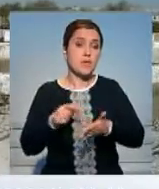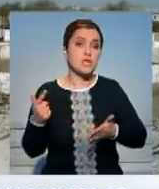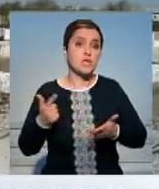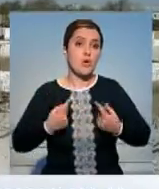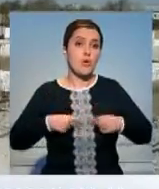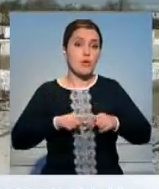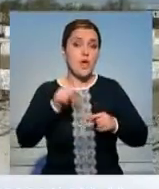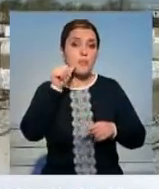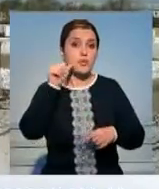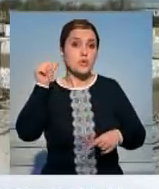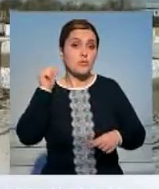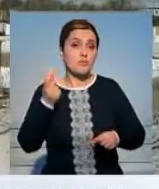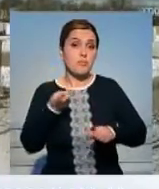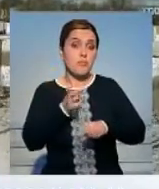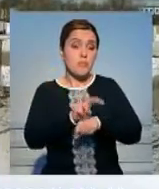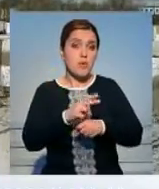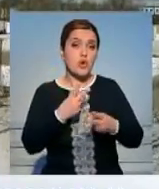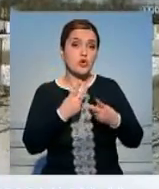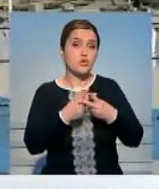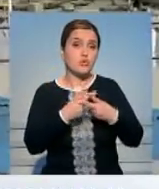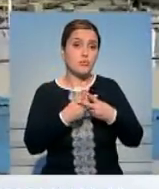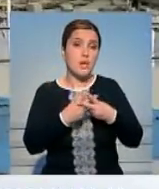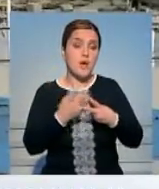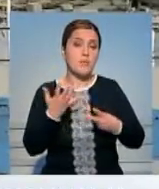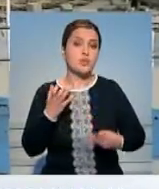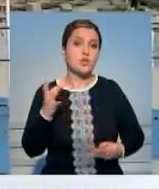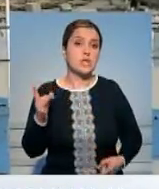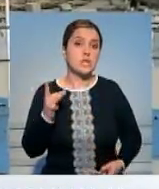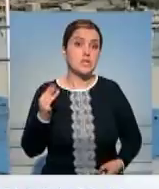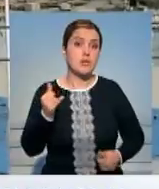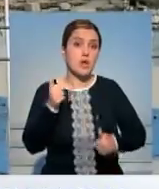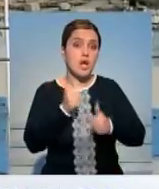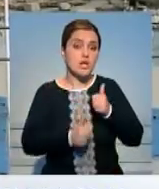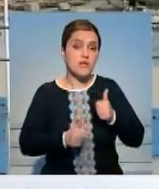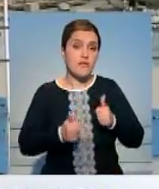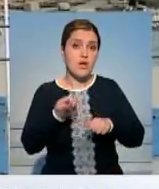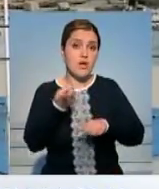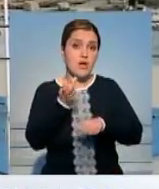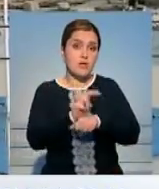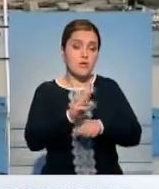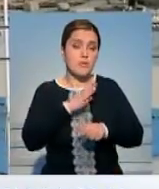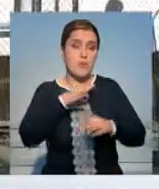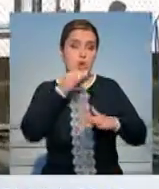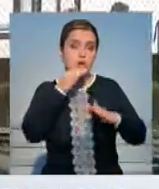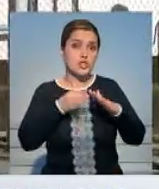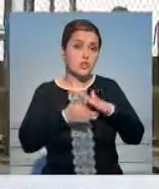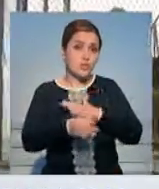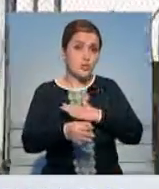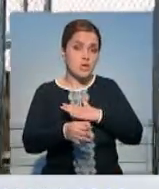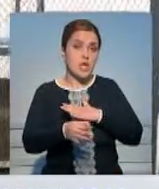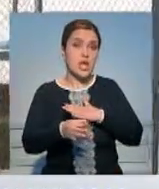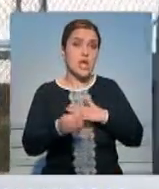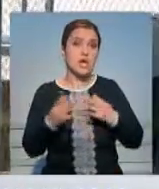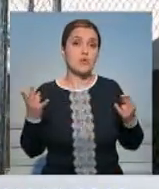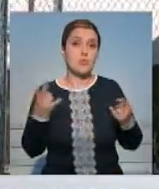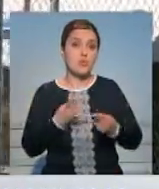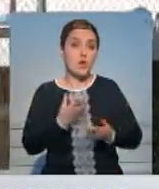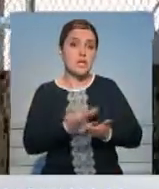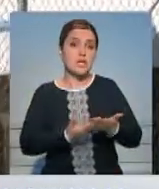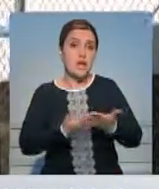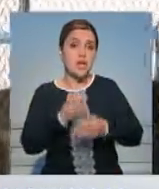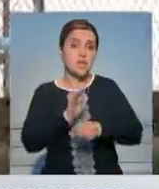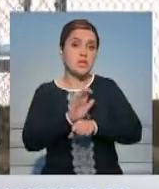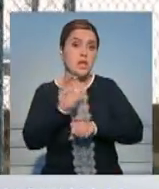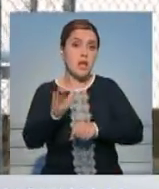гражданского общества в прошлом году посетили такие учреждения свыше 500 раз, и после каждого визита составлялись отчеты. Необходимые